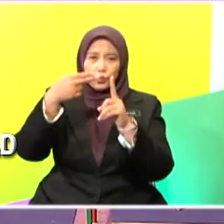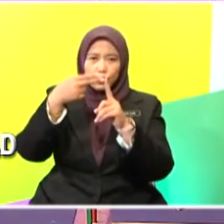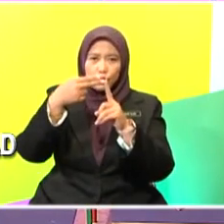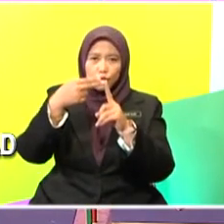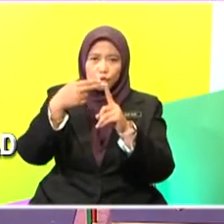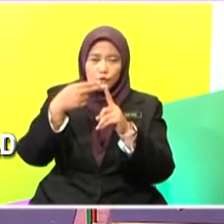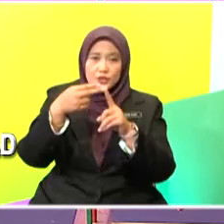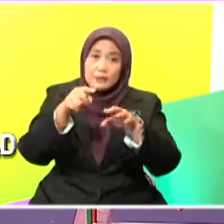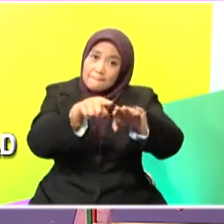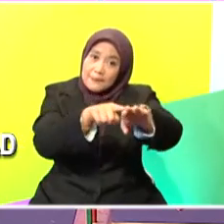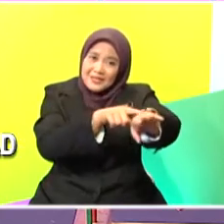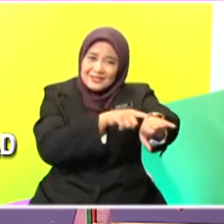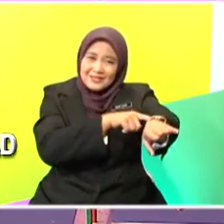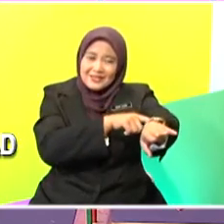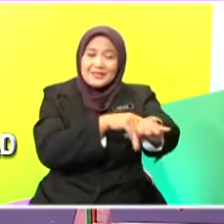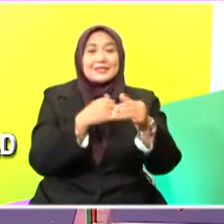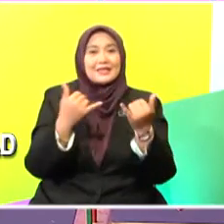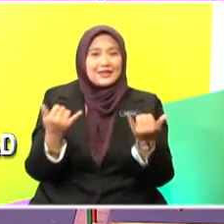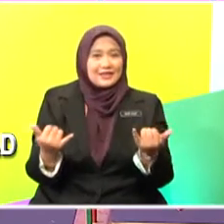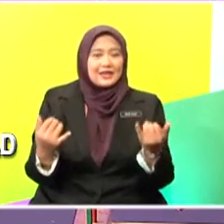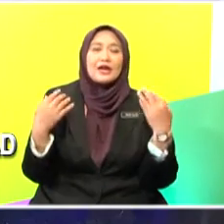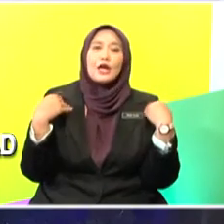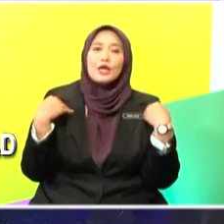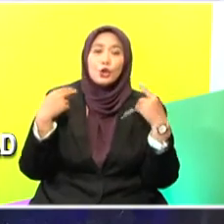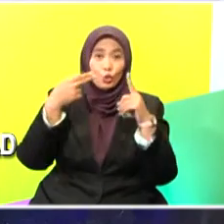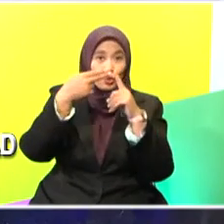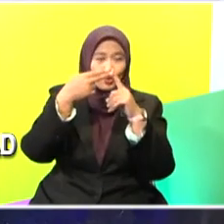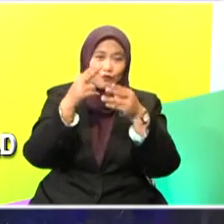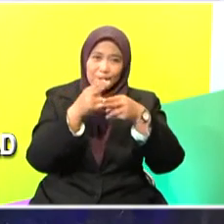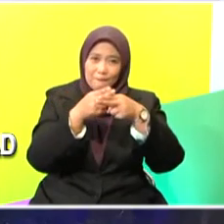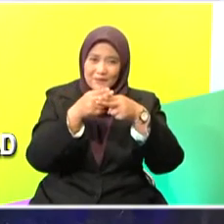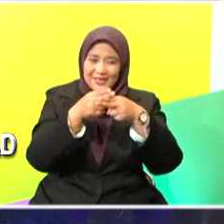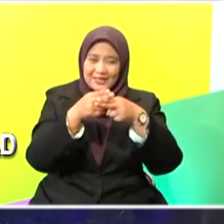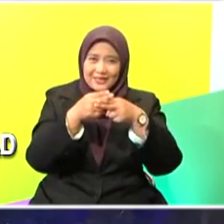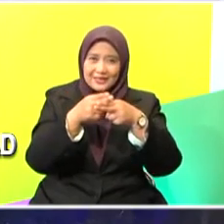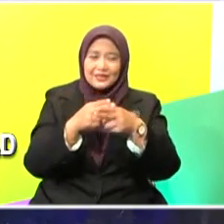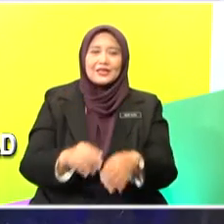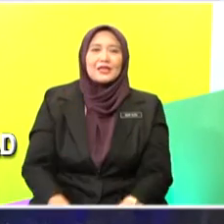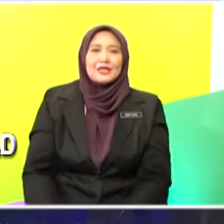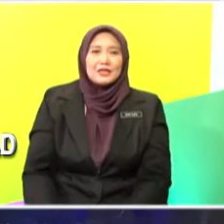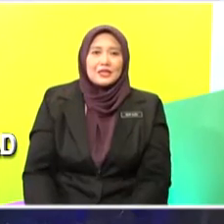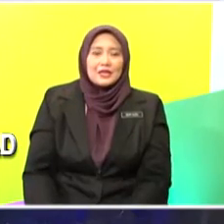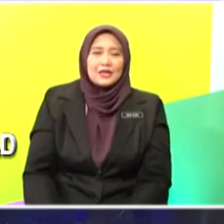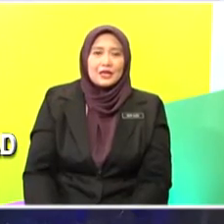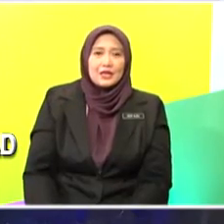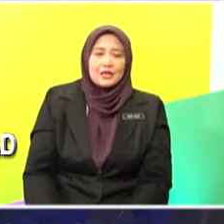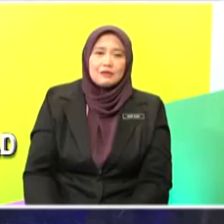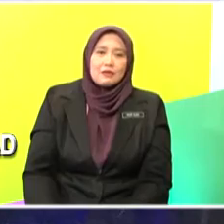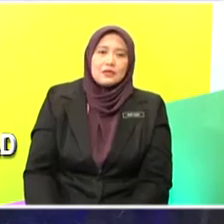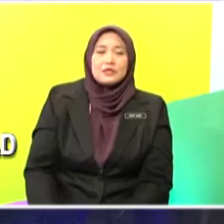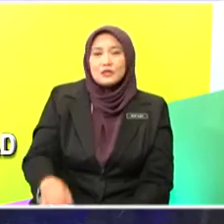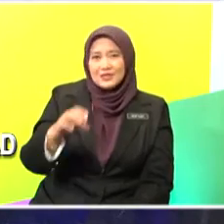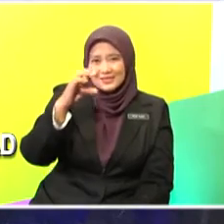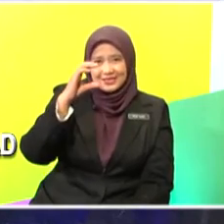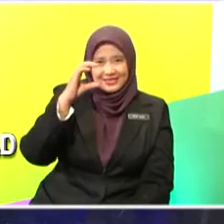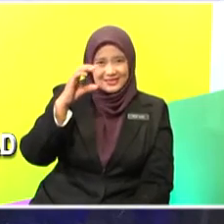pula. Huruf pendek pun ada cikgu ya. Huruf pendek. Okey. Seperti huruf C. Okey, C ala C